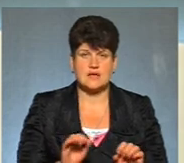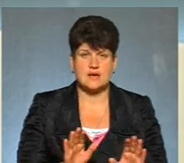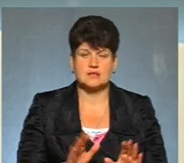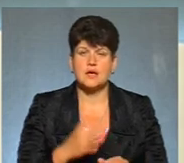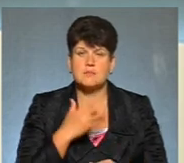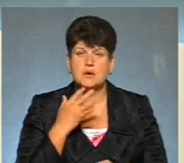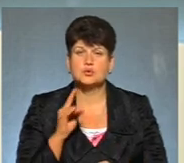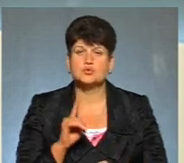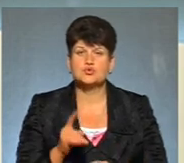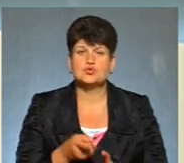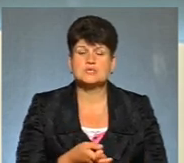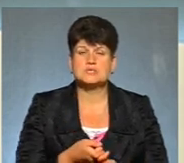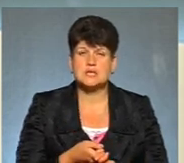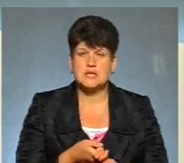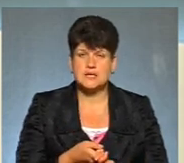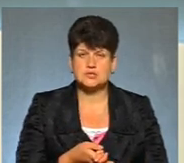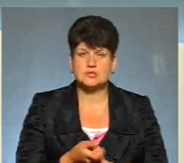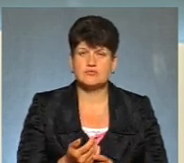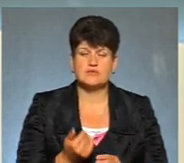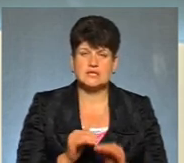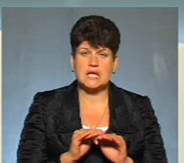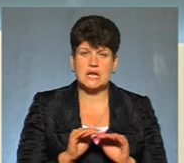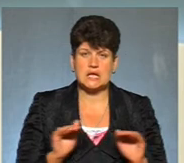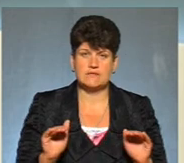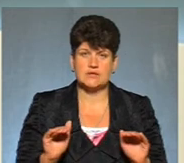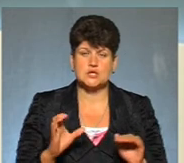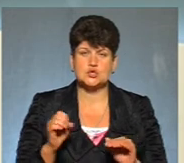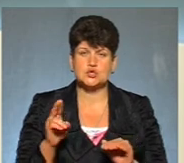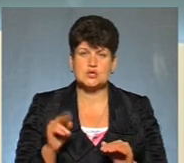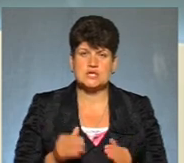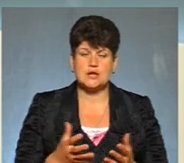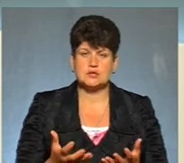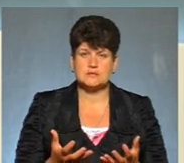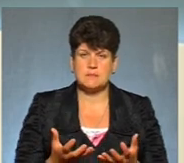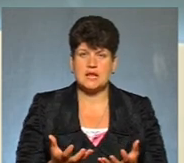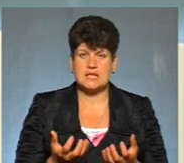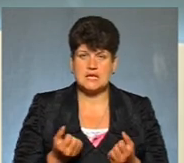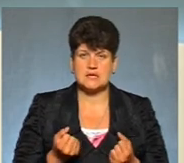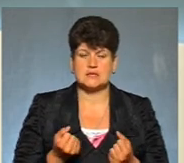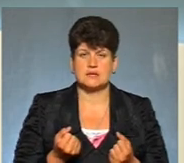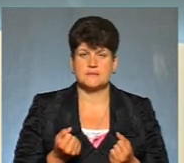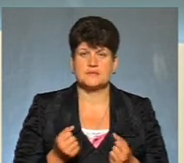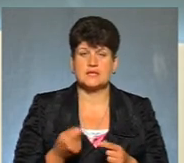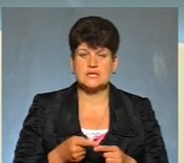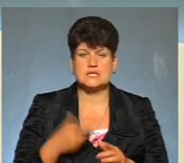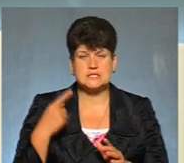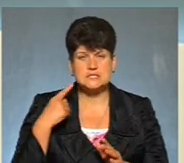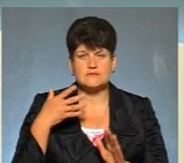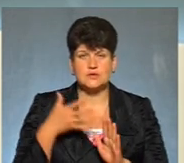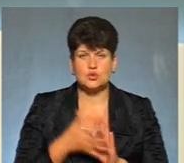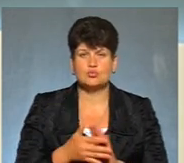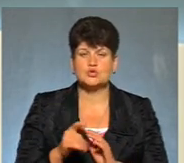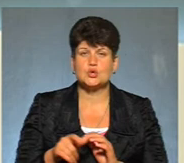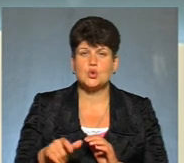багато що залежить від рівня соціального сприйняття цієї свідомості небезпеки і свідомості